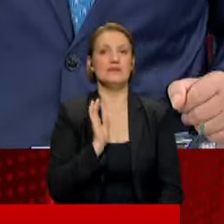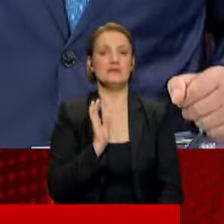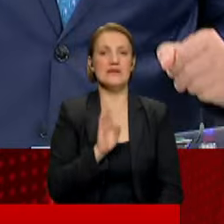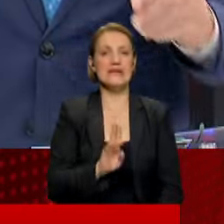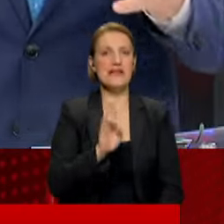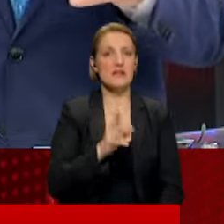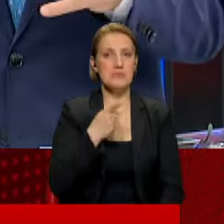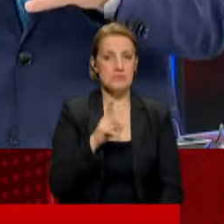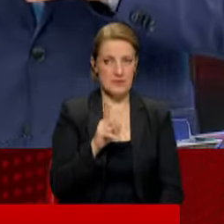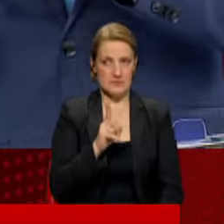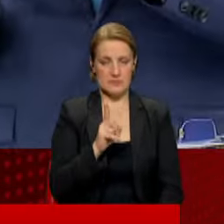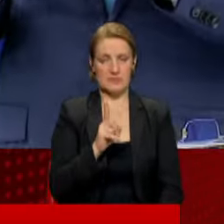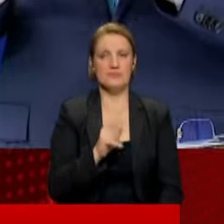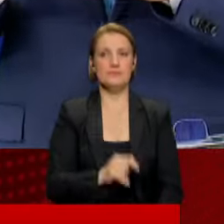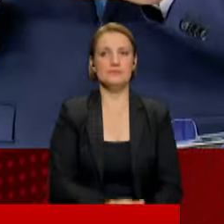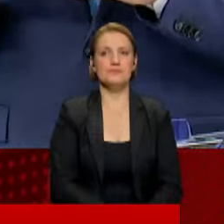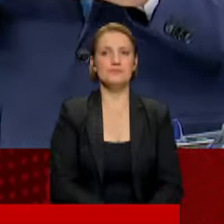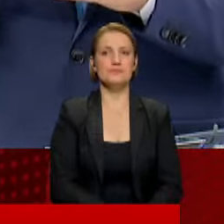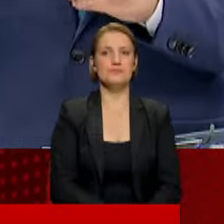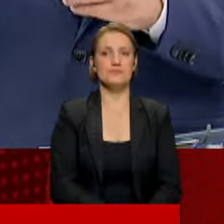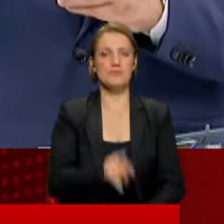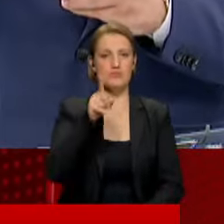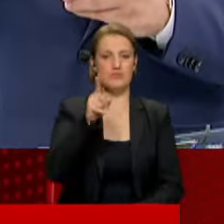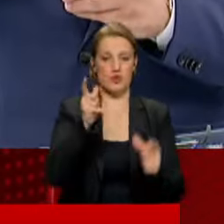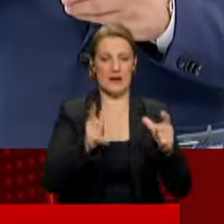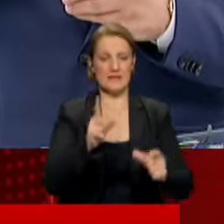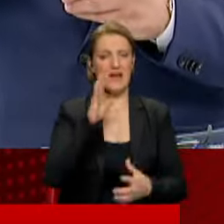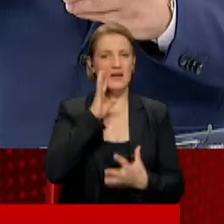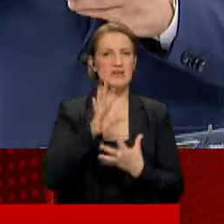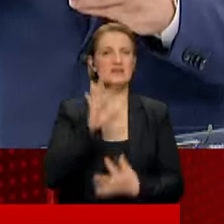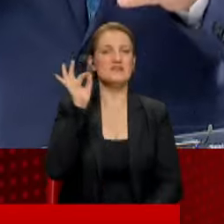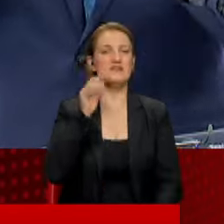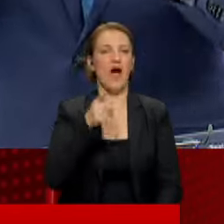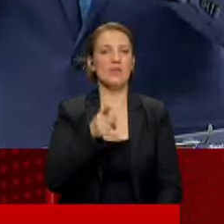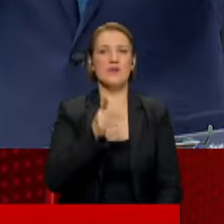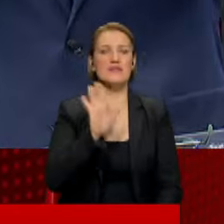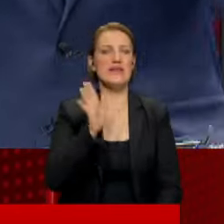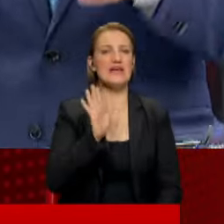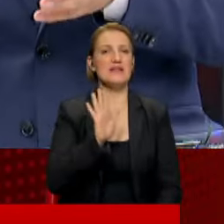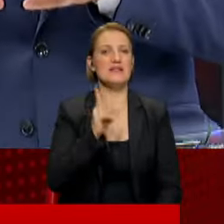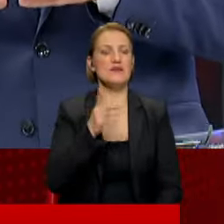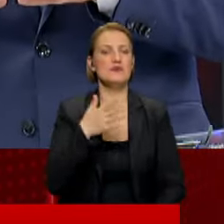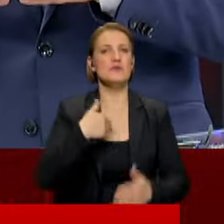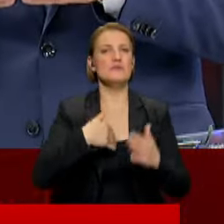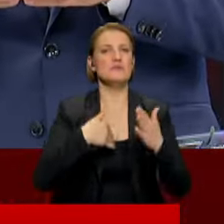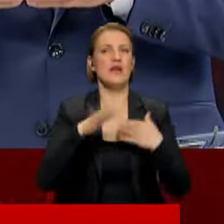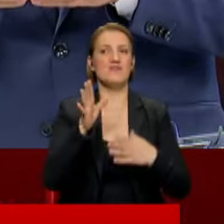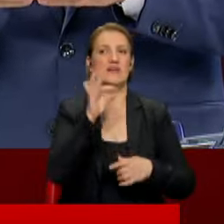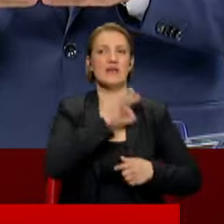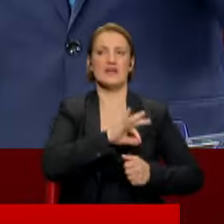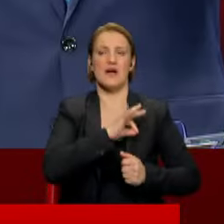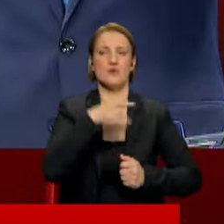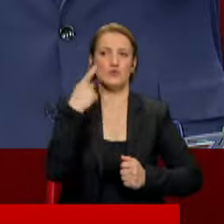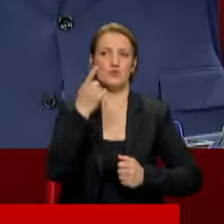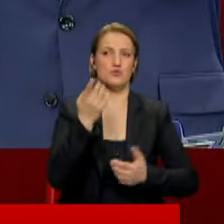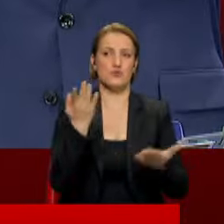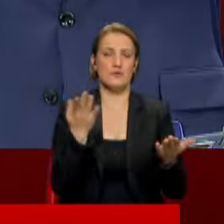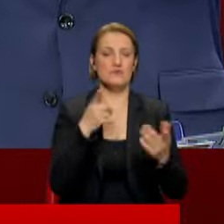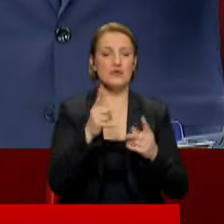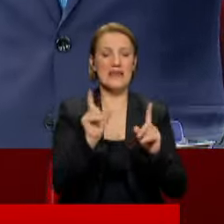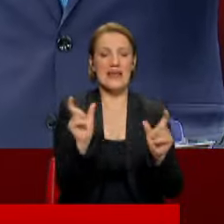şimdi Dolayısıyla burada insan odağı konulmamış daha çok rant odağa konulmuş Bu tabiri